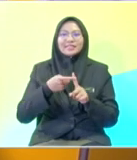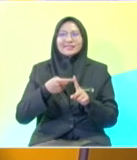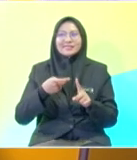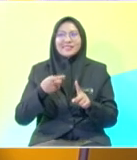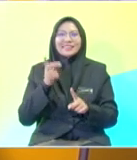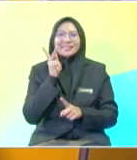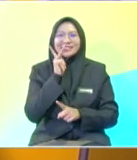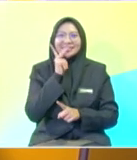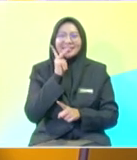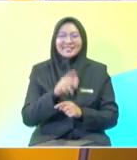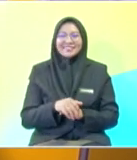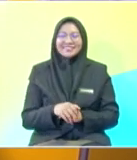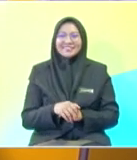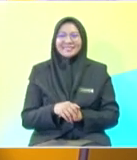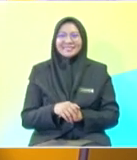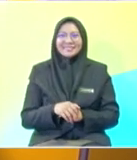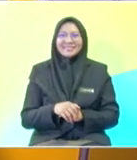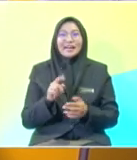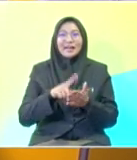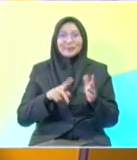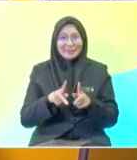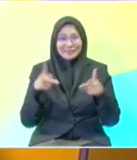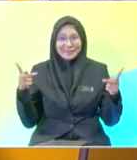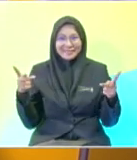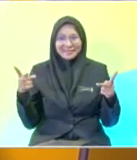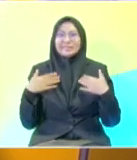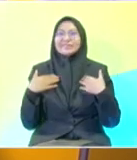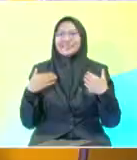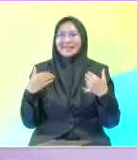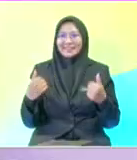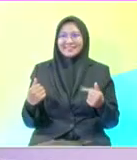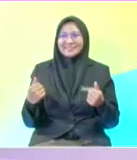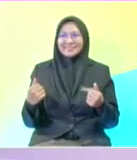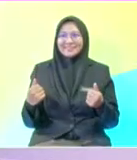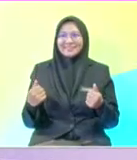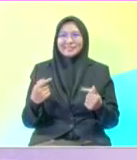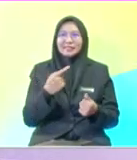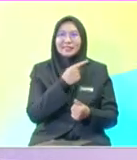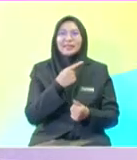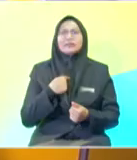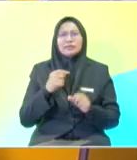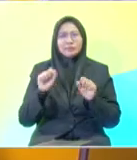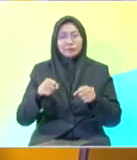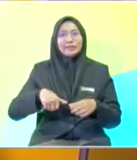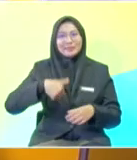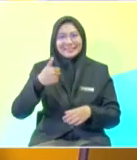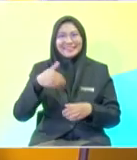bayi alhamdulillah ada Insyaallah tadi nampak gaji boleh menang dalam pertandingan